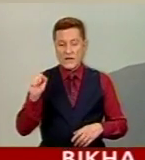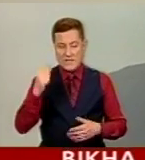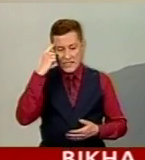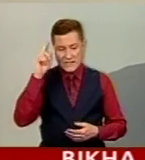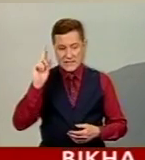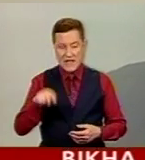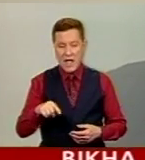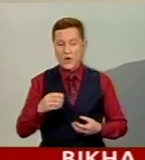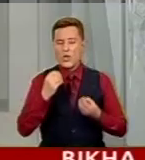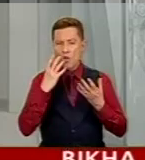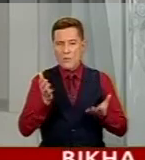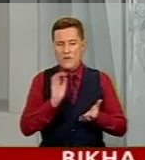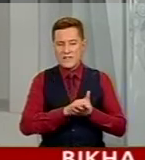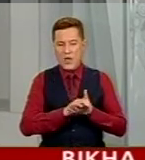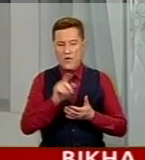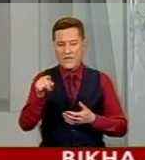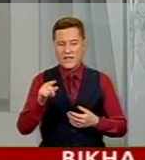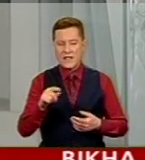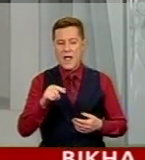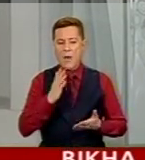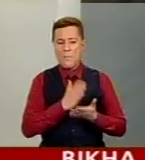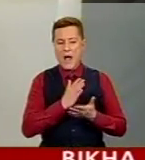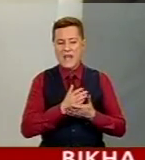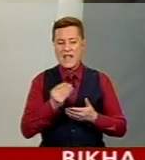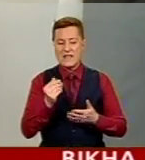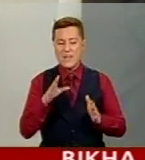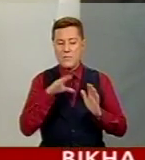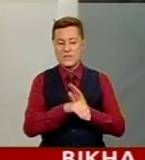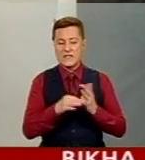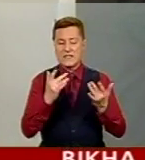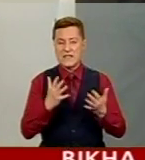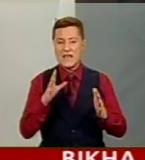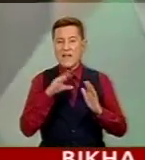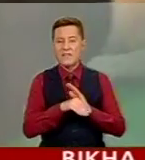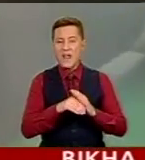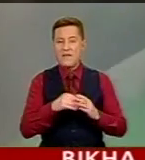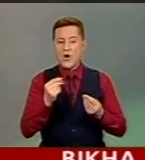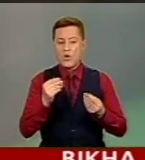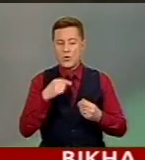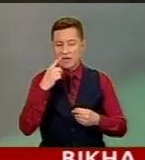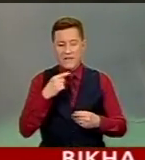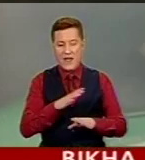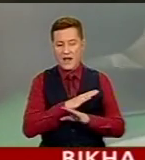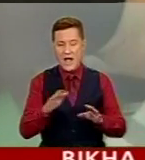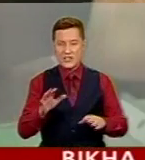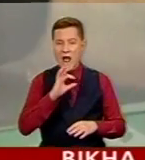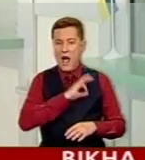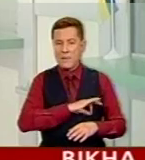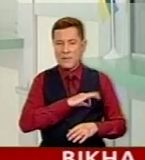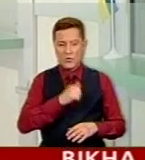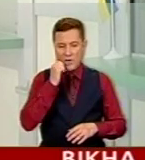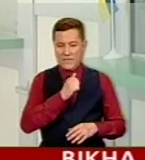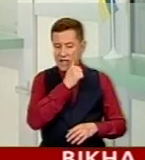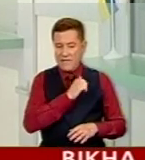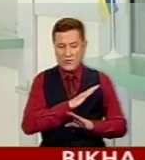банку мають за доброго знайомого. Він не перший рік має тут депозит. Скільки вклав грошей, не каже. А от прибуток не втаємничив.